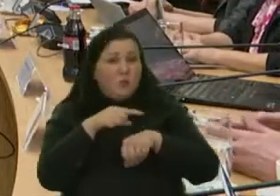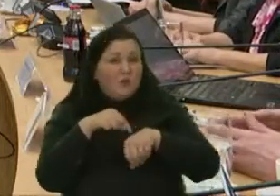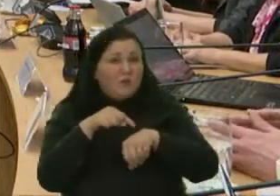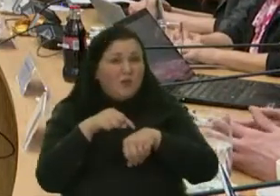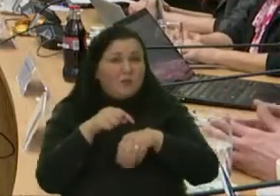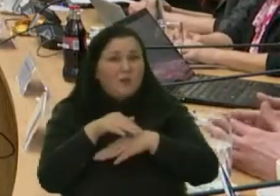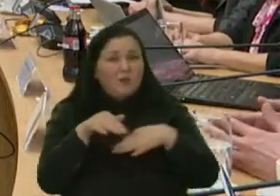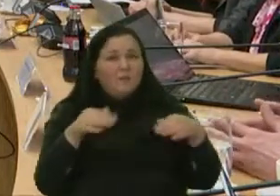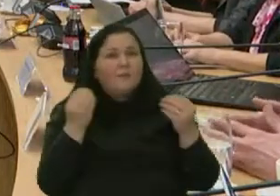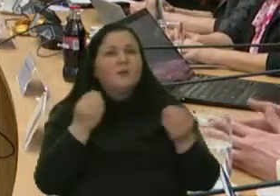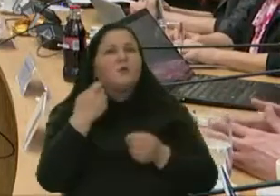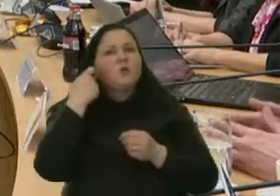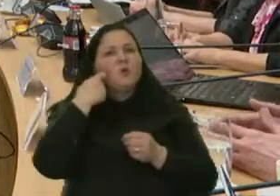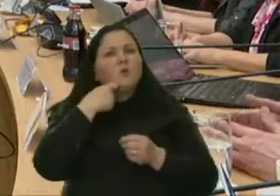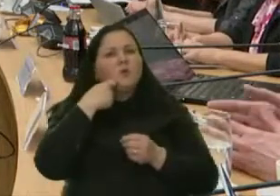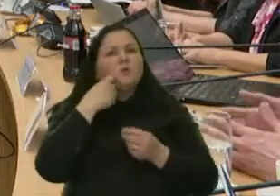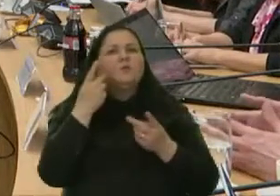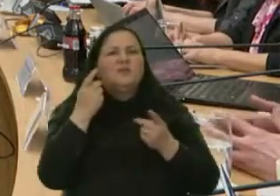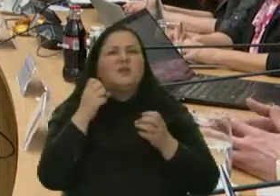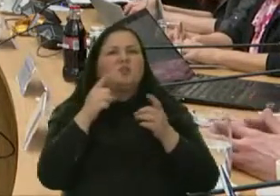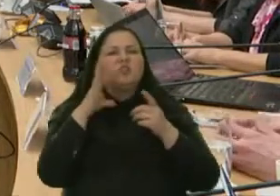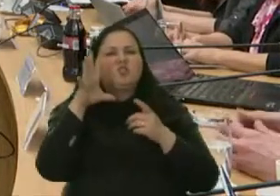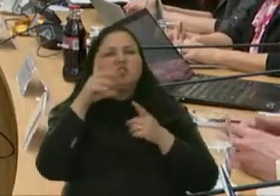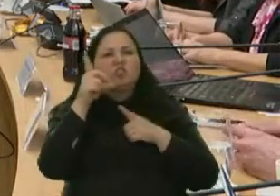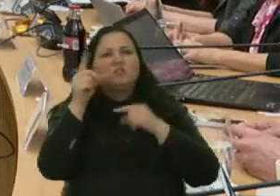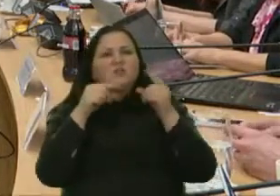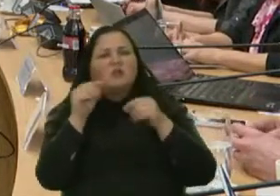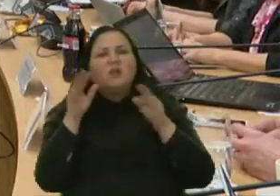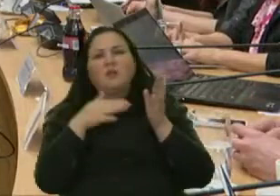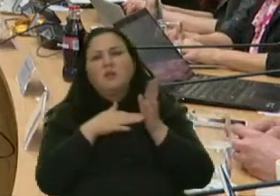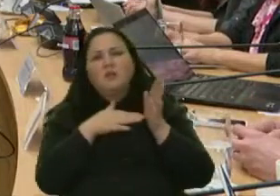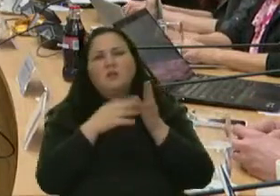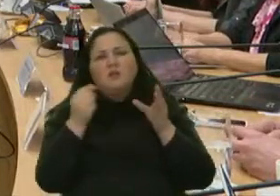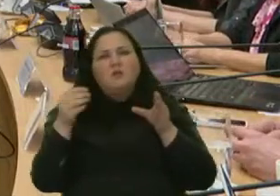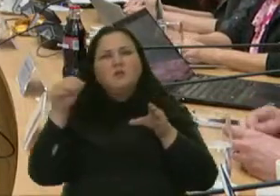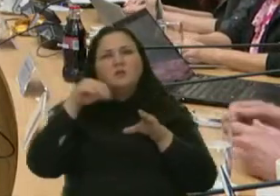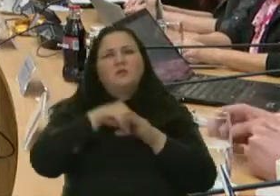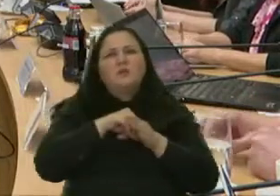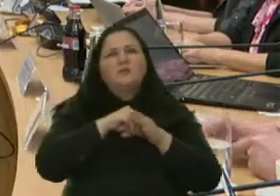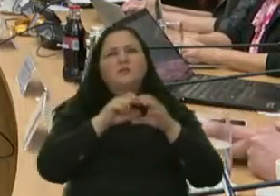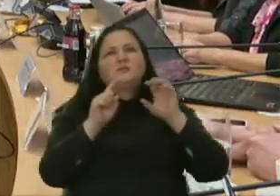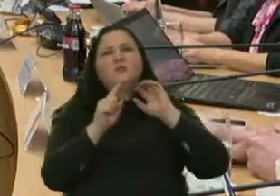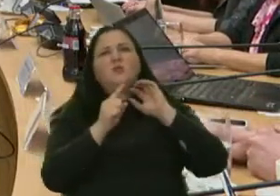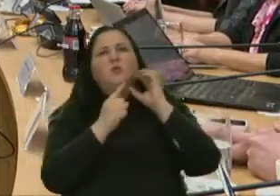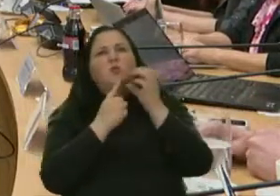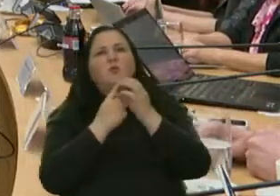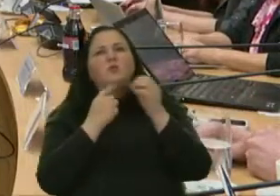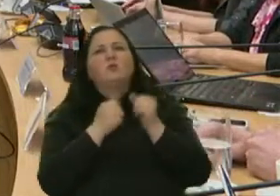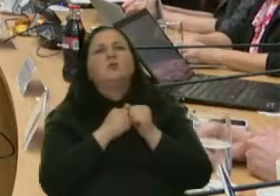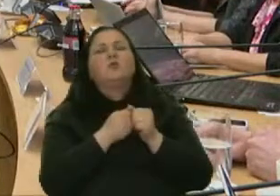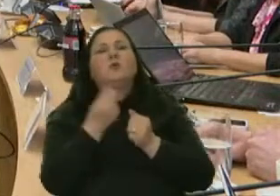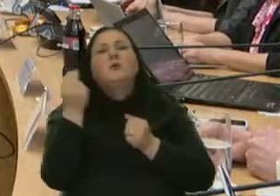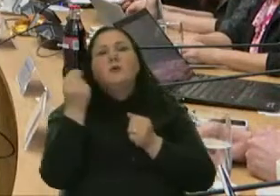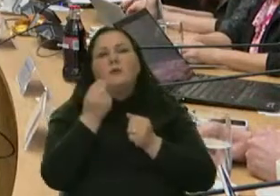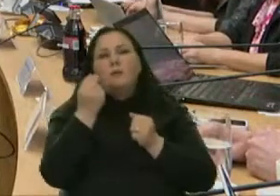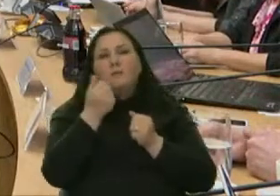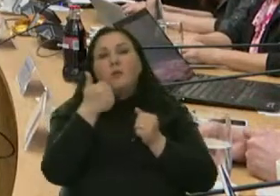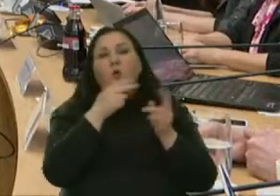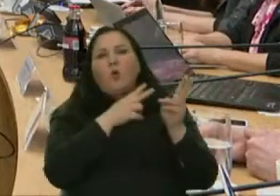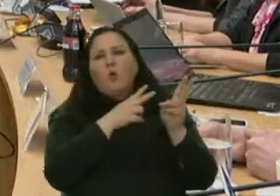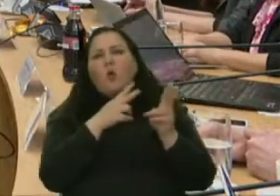că totuși Clujul de cinci stele necesită investiții în cultură și pentru tot pentru o